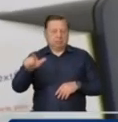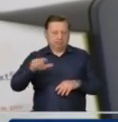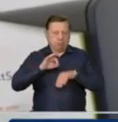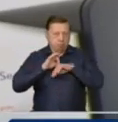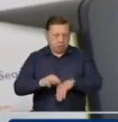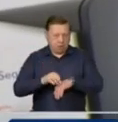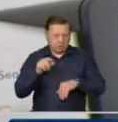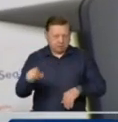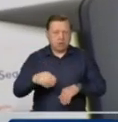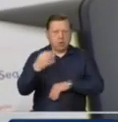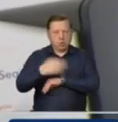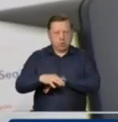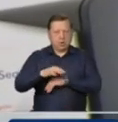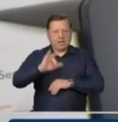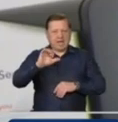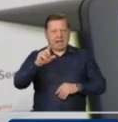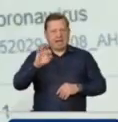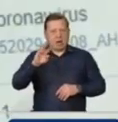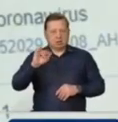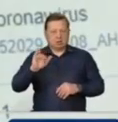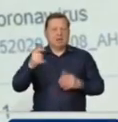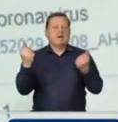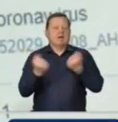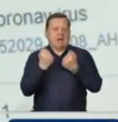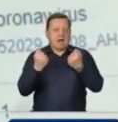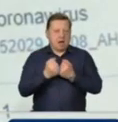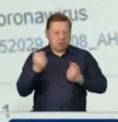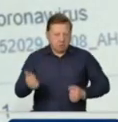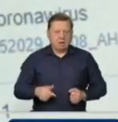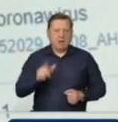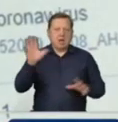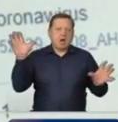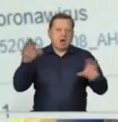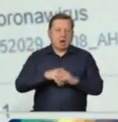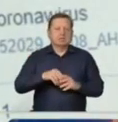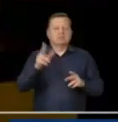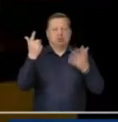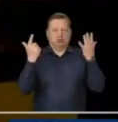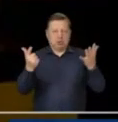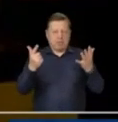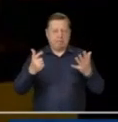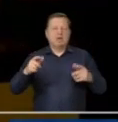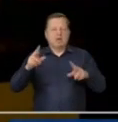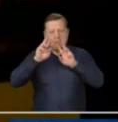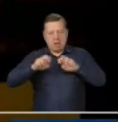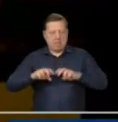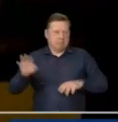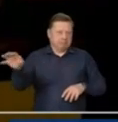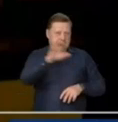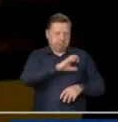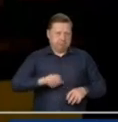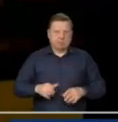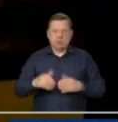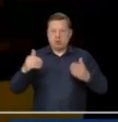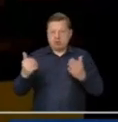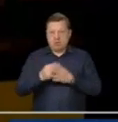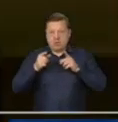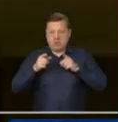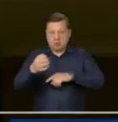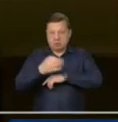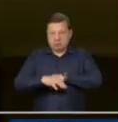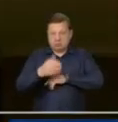Biotechnologii Uniwersytetu Jagiellońskiego w Krakowie. W sumie w projekcie uczestniczy 7 placówek badawczych w kraju. Nowy kierunek studiów w odpowiedzi na